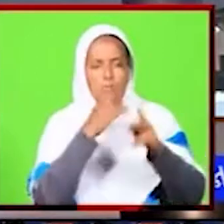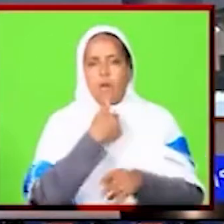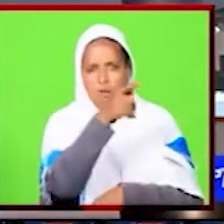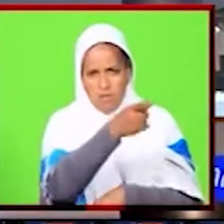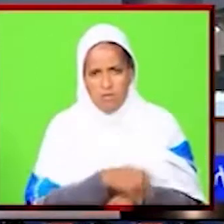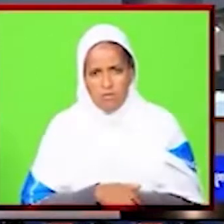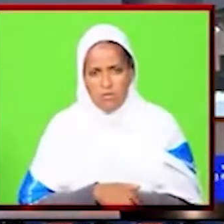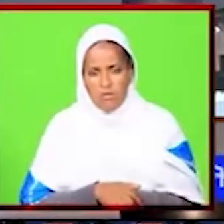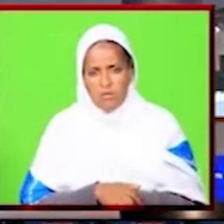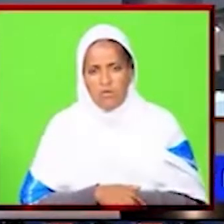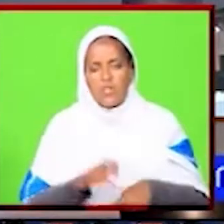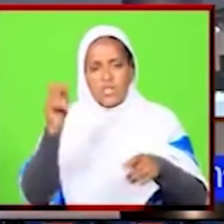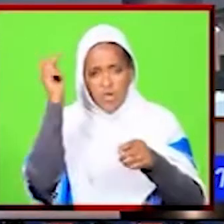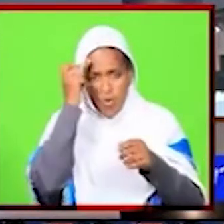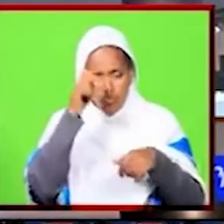ኢየሩሳሌም ሙዚየም አለ።